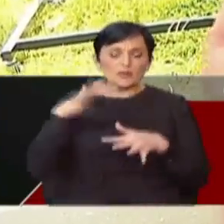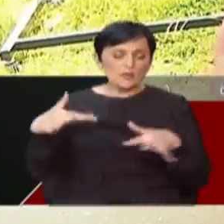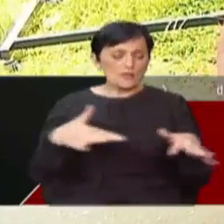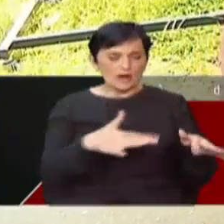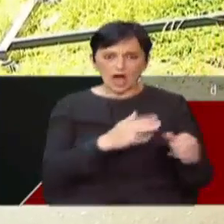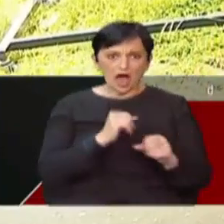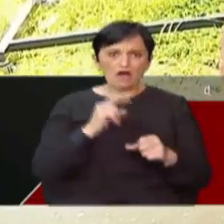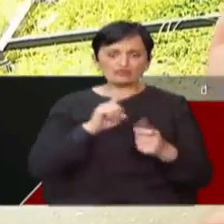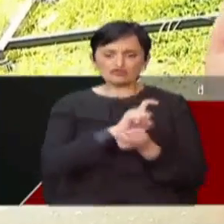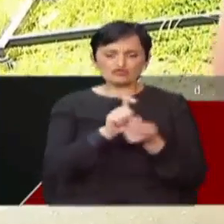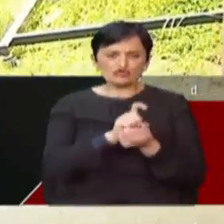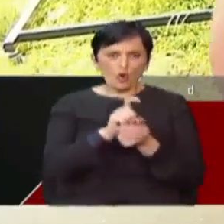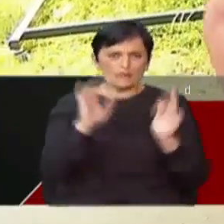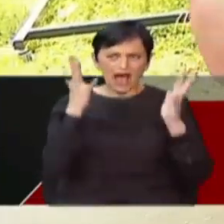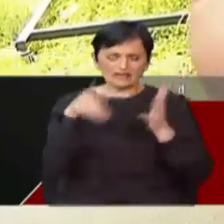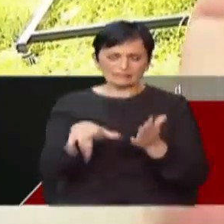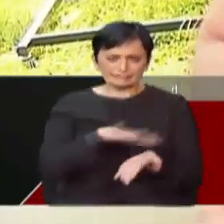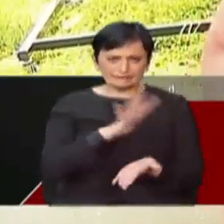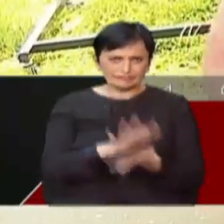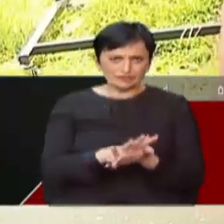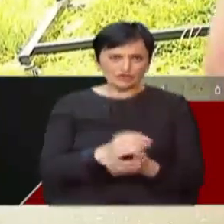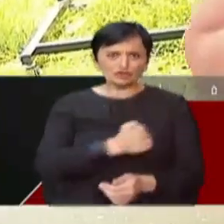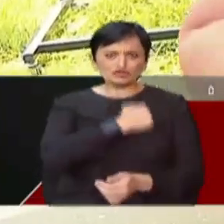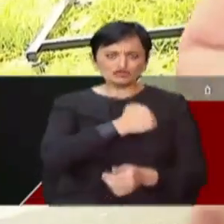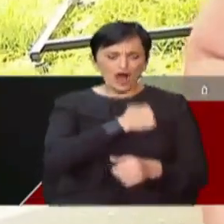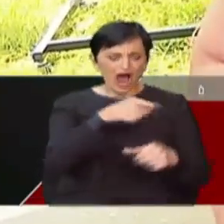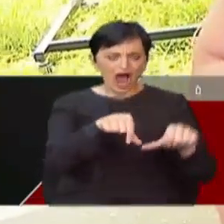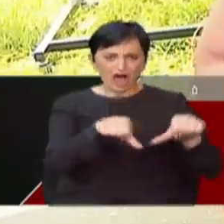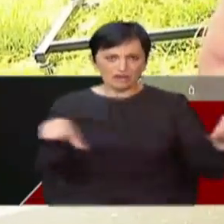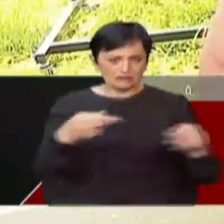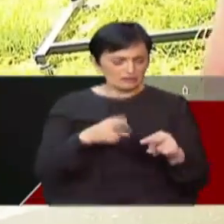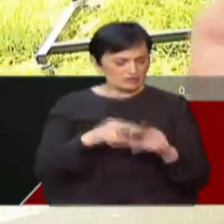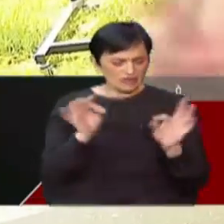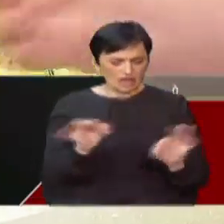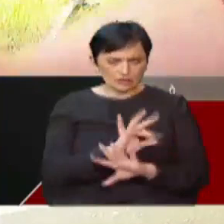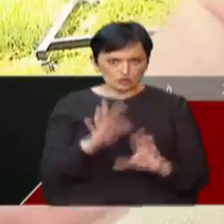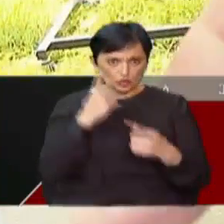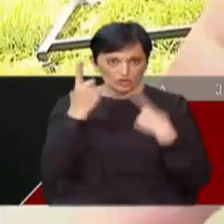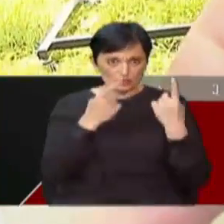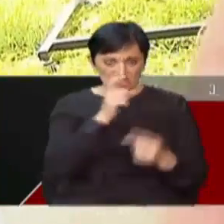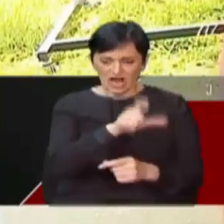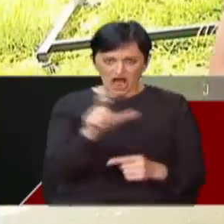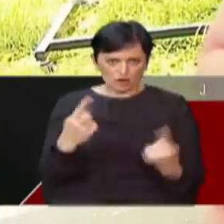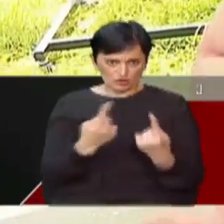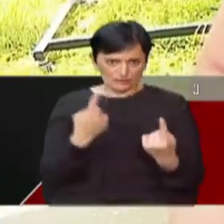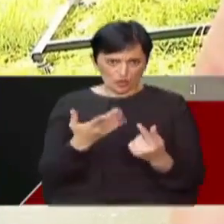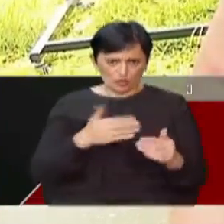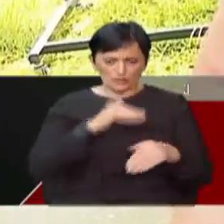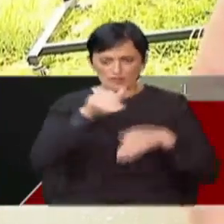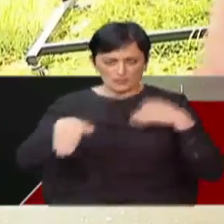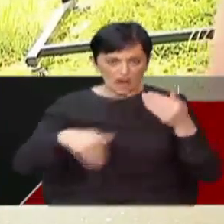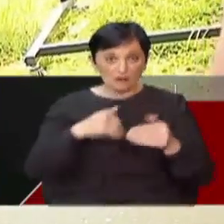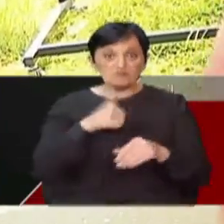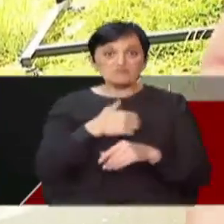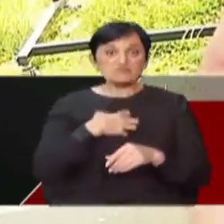ჭორები რომ ანაკლია თურმე დაბინძურებულია და ჯარი დგას. ეს არის არასწორი ინფორმაცია. ხალხი ჩვეულებრივად ბანაობს, თავარია ამინდი